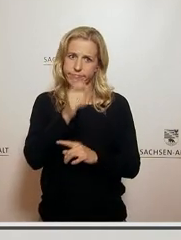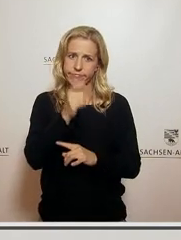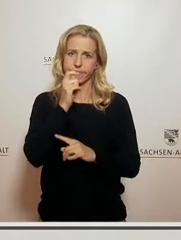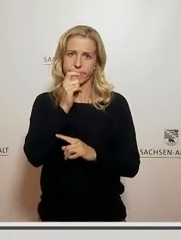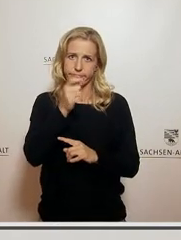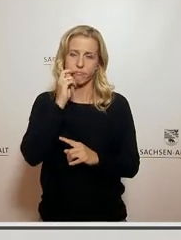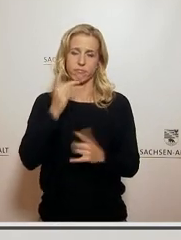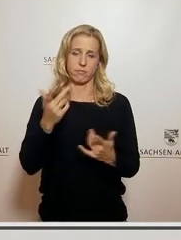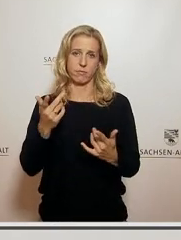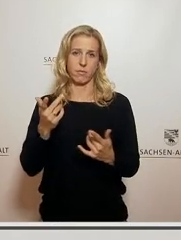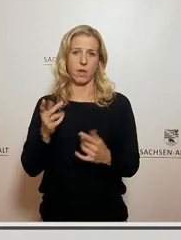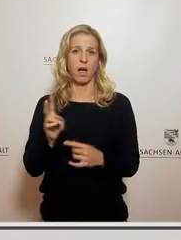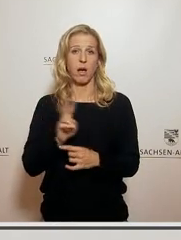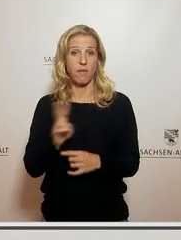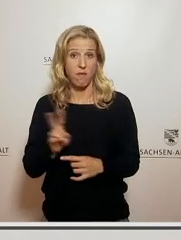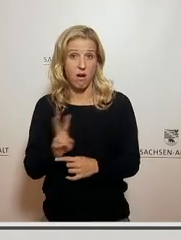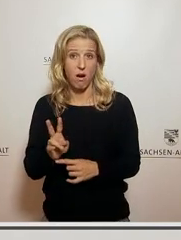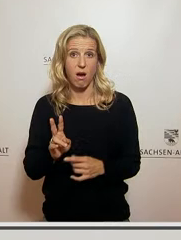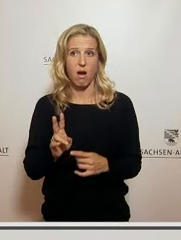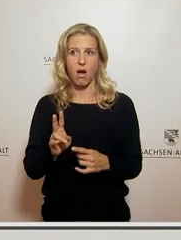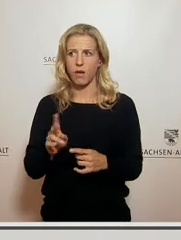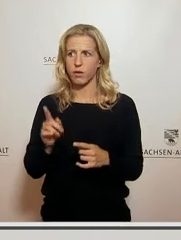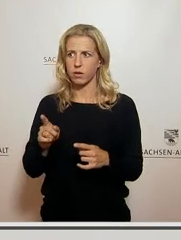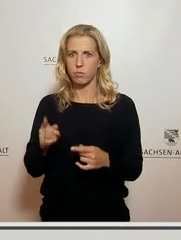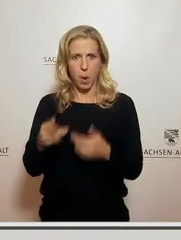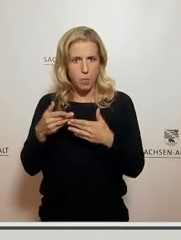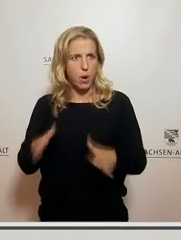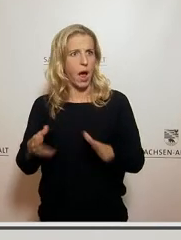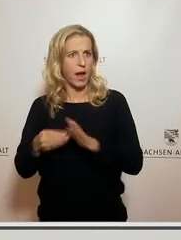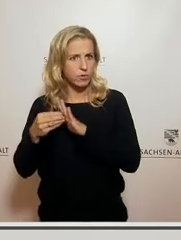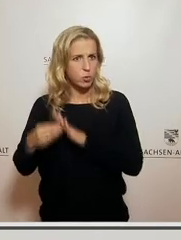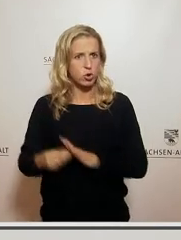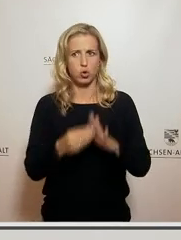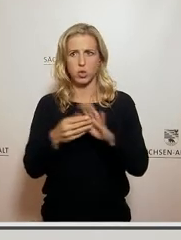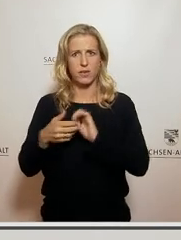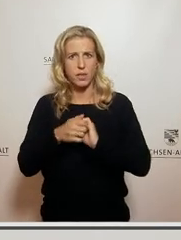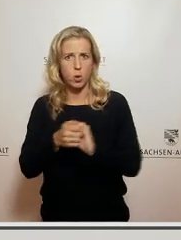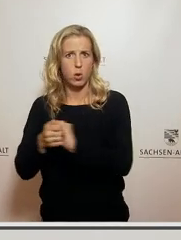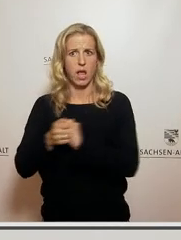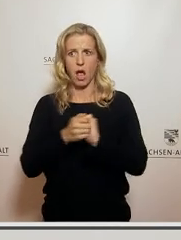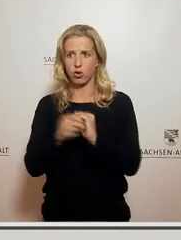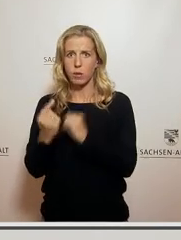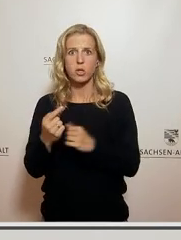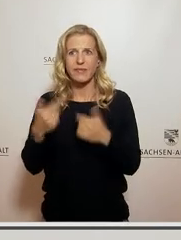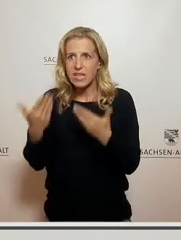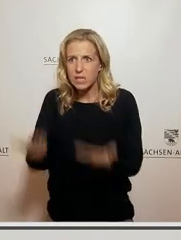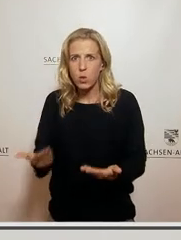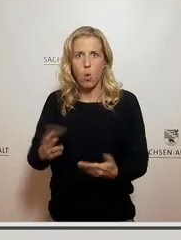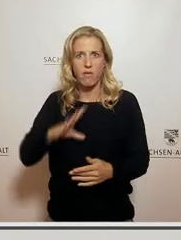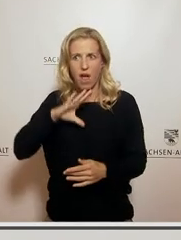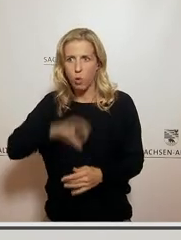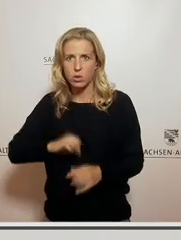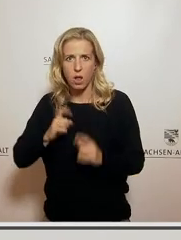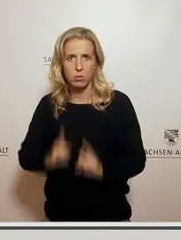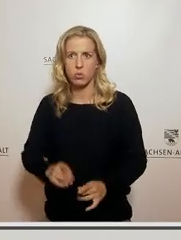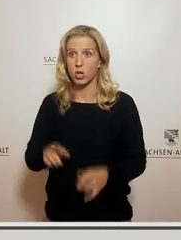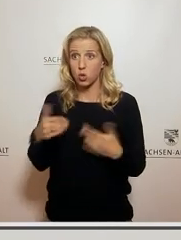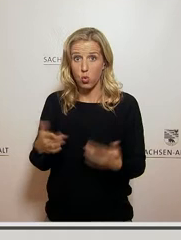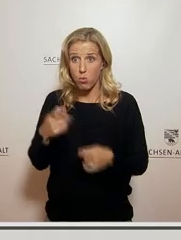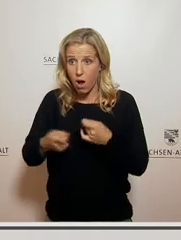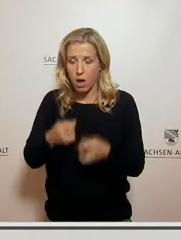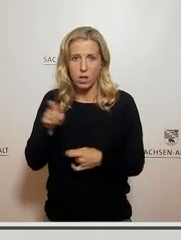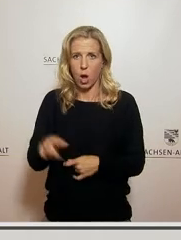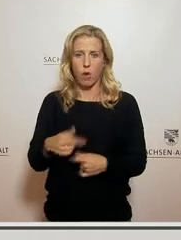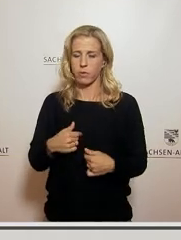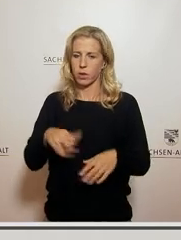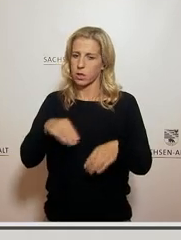noch sich für andere solidarisch erklären und viel tun, dann so behandelt werden. Ich habe da im